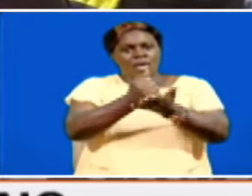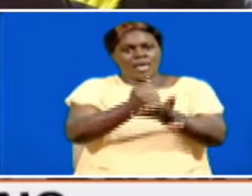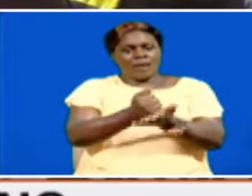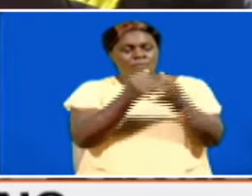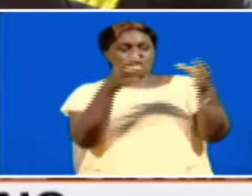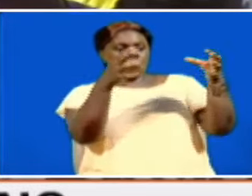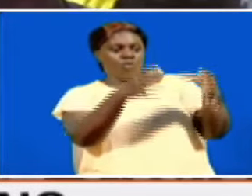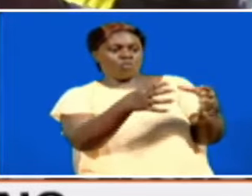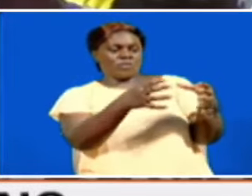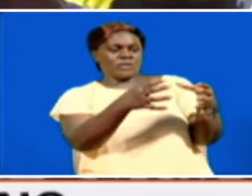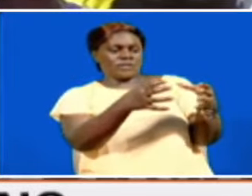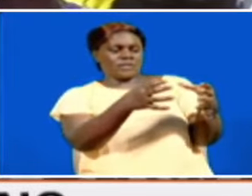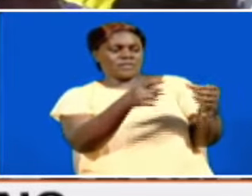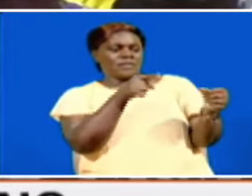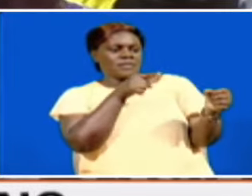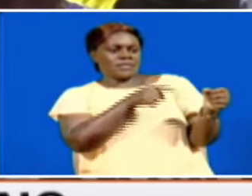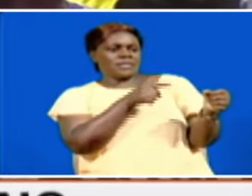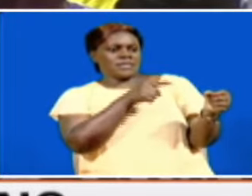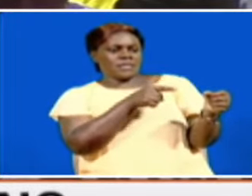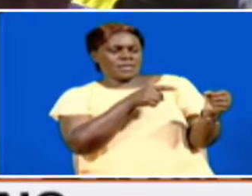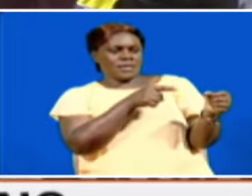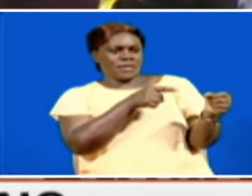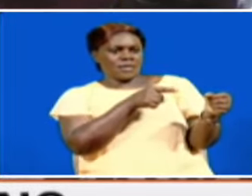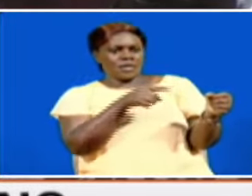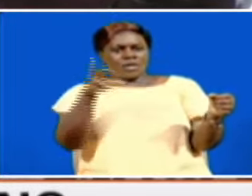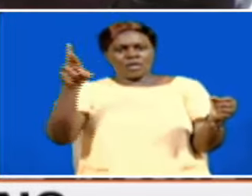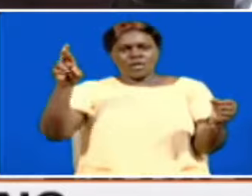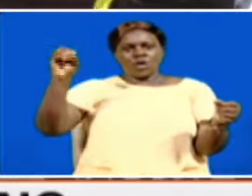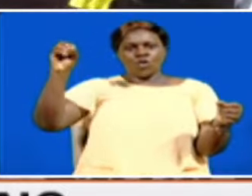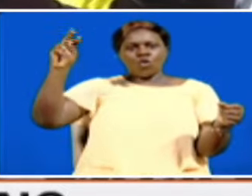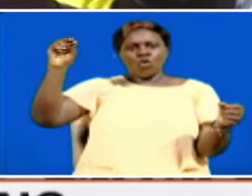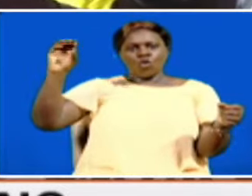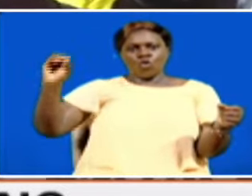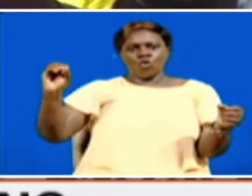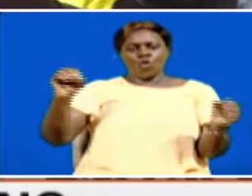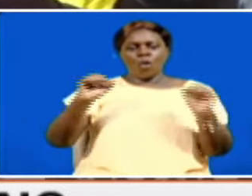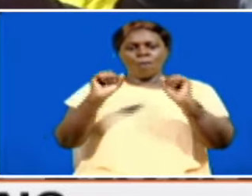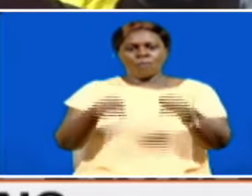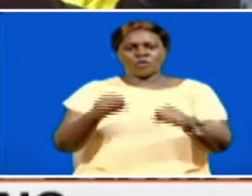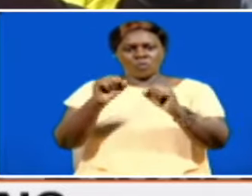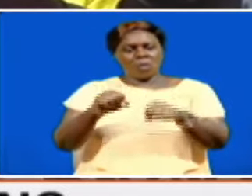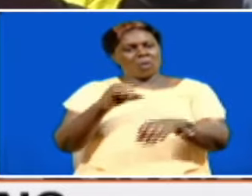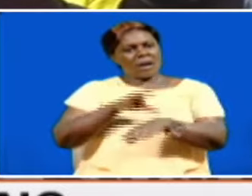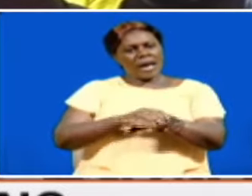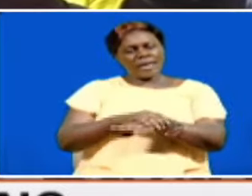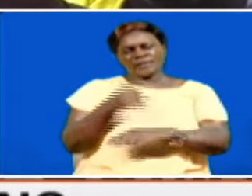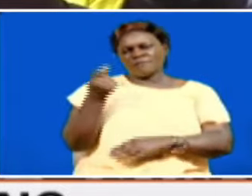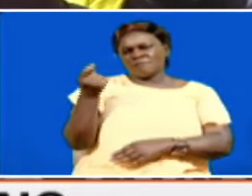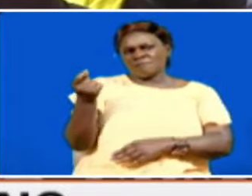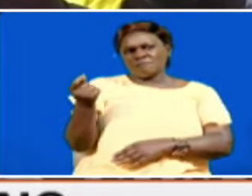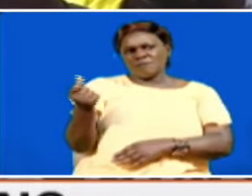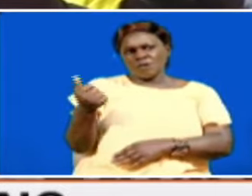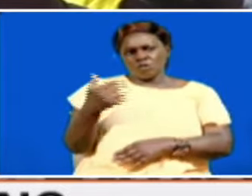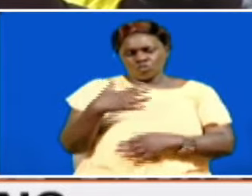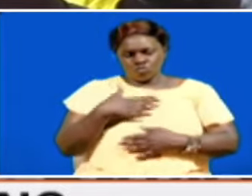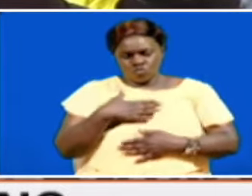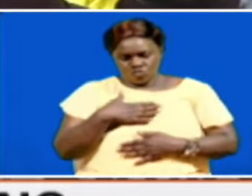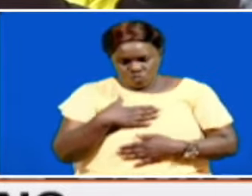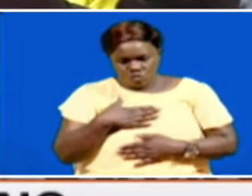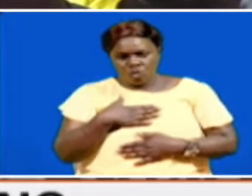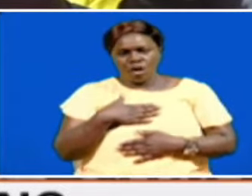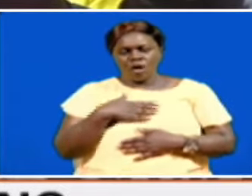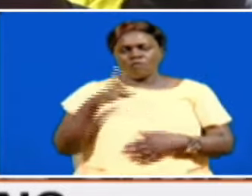this community and community of athletes so that we can get even a field in honor of Henry Rono.